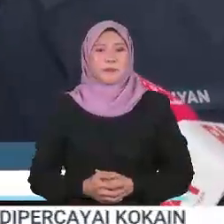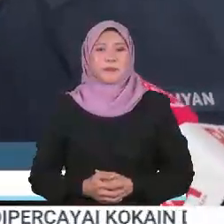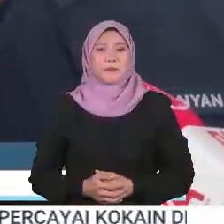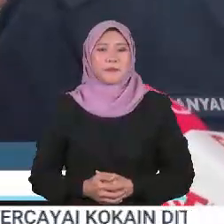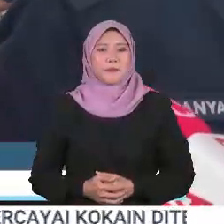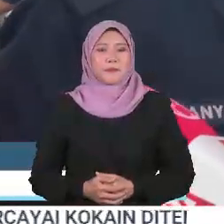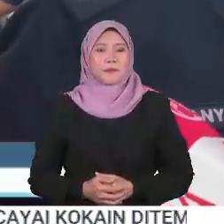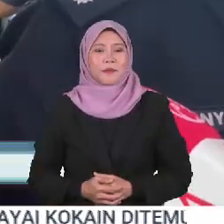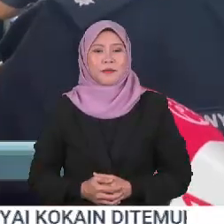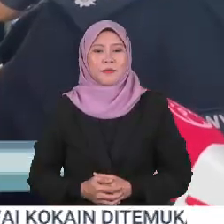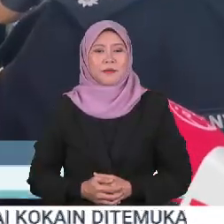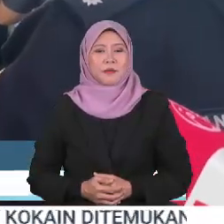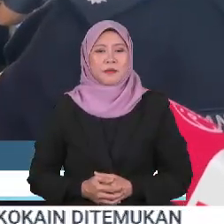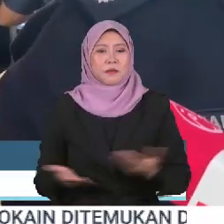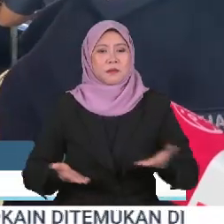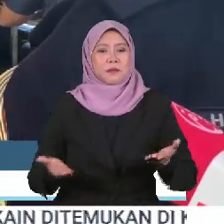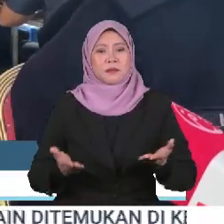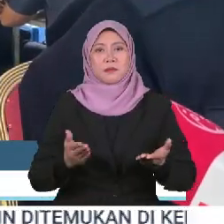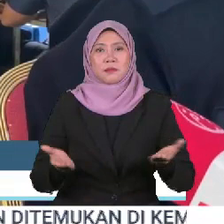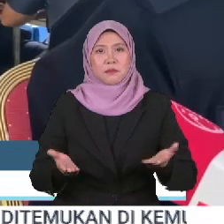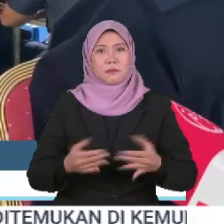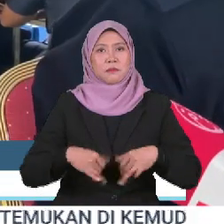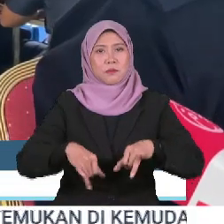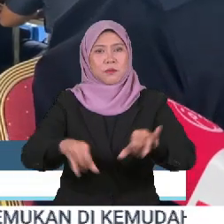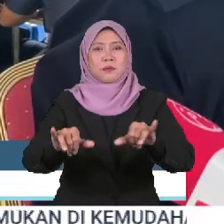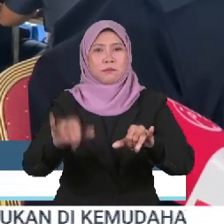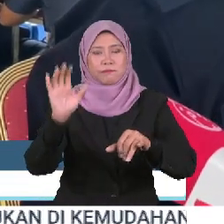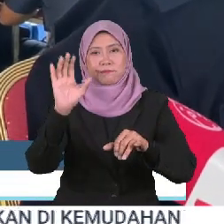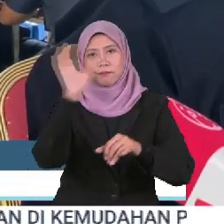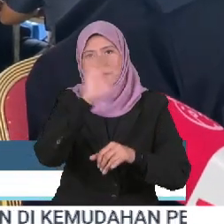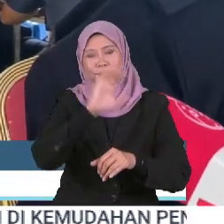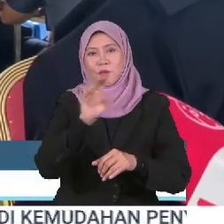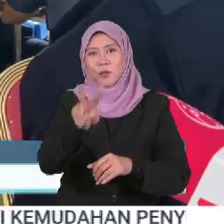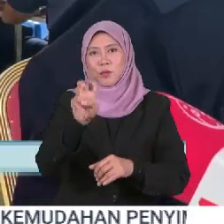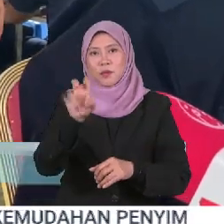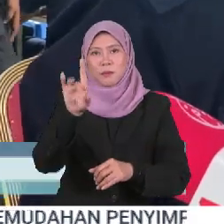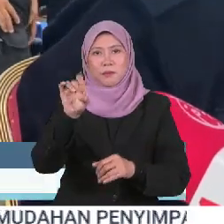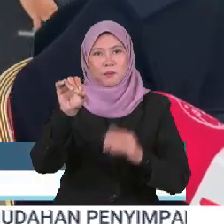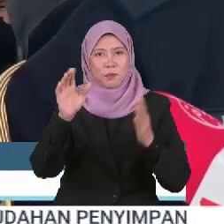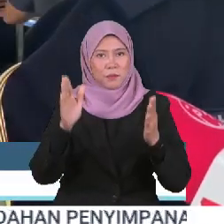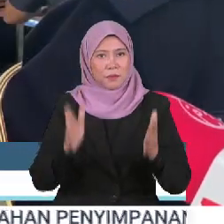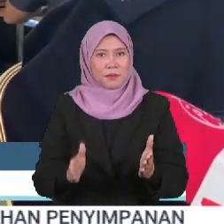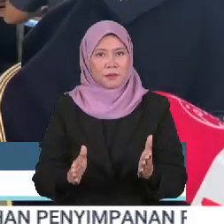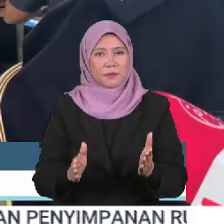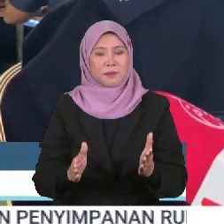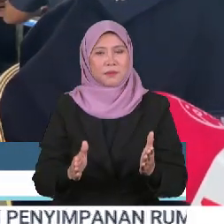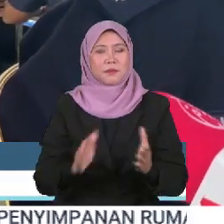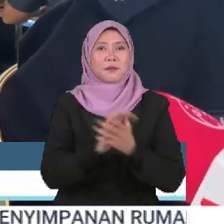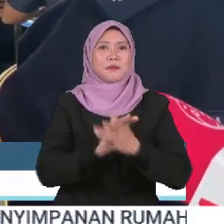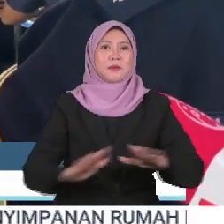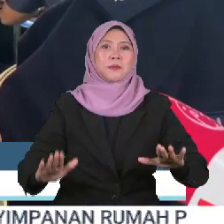Air Putih pada hari ini kita teruskan dengan keanggotaan seramai 280 anggota